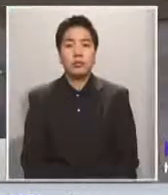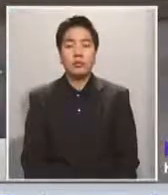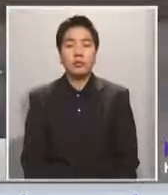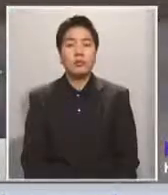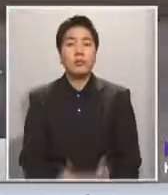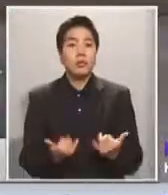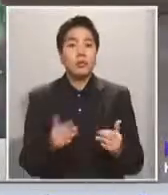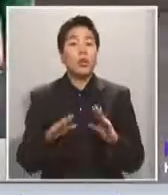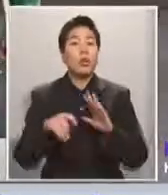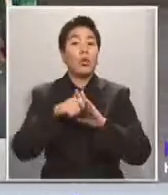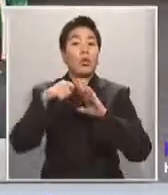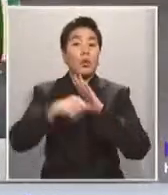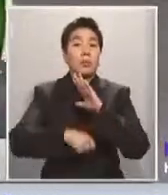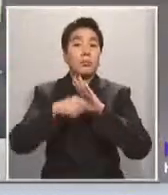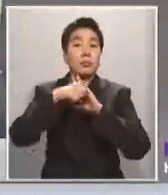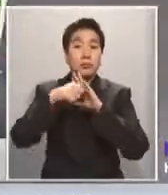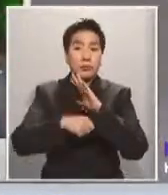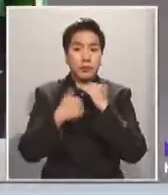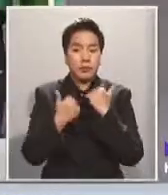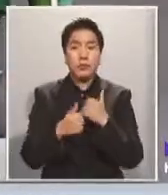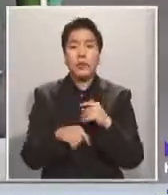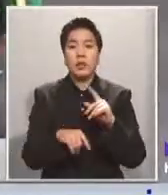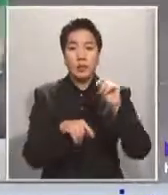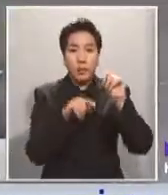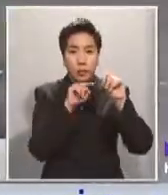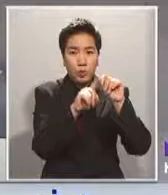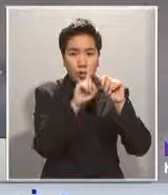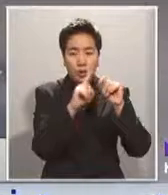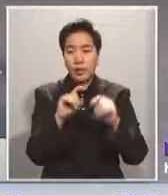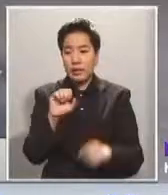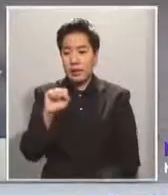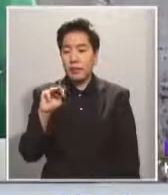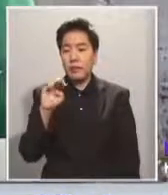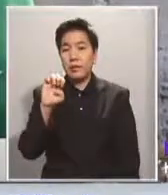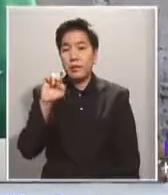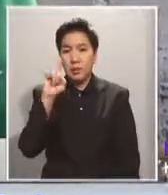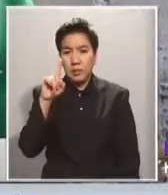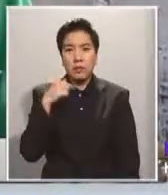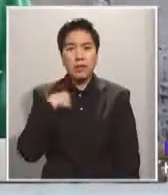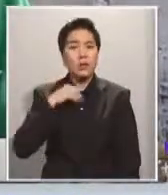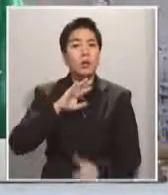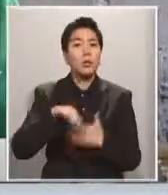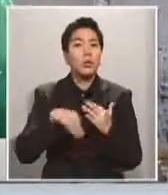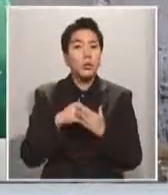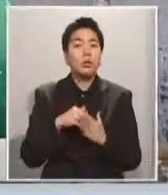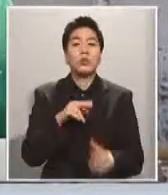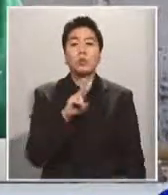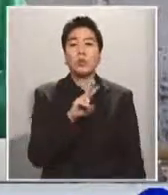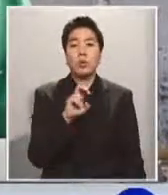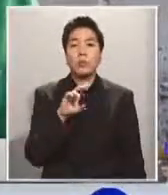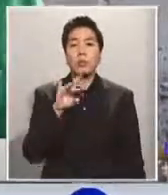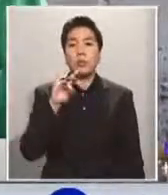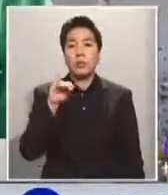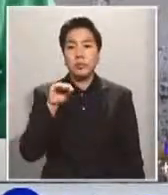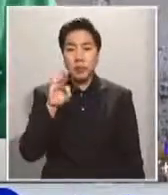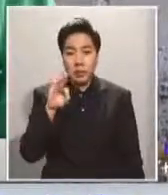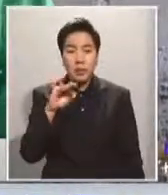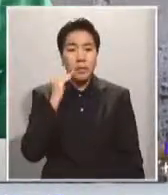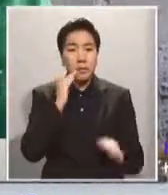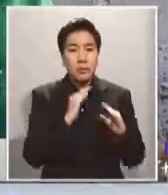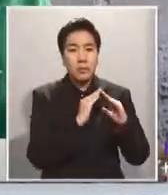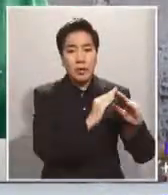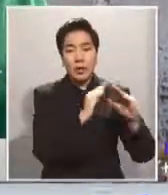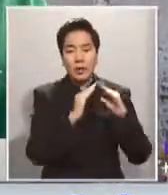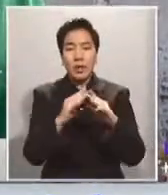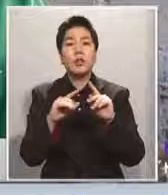ในโคราชเราเนี่ยถ้า1ตำบล1 SME เนี่ยมีอยู่ทั้งสิ้น289หมู่บ้านต